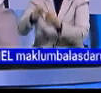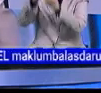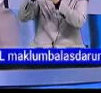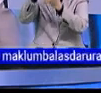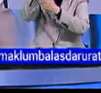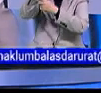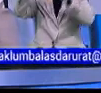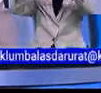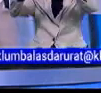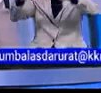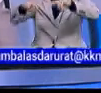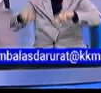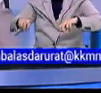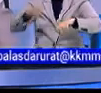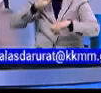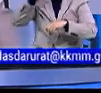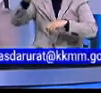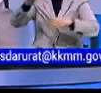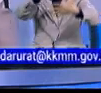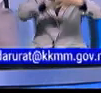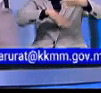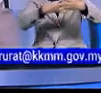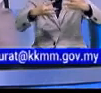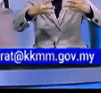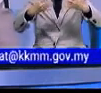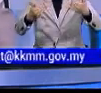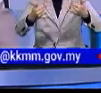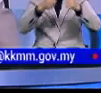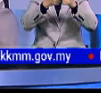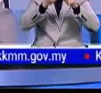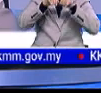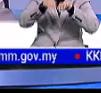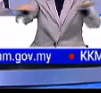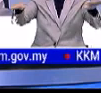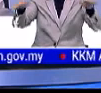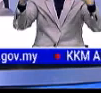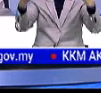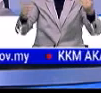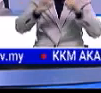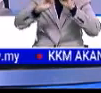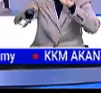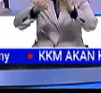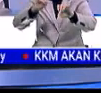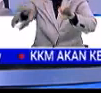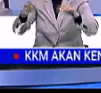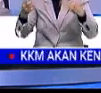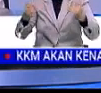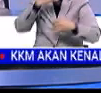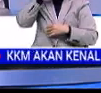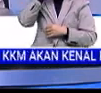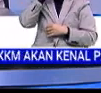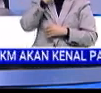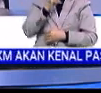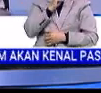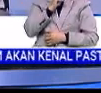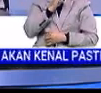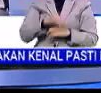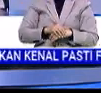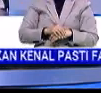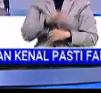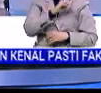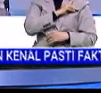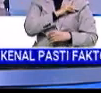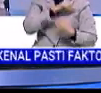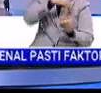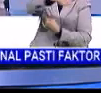bagi menyiasat sisa buangan berjadual yang dilakukan secara berleluasa sehingga menyumbang kepada pencemaran air. Menteri Alam Sekitar